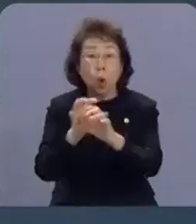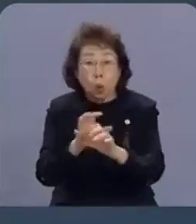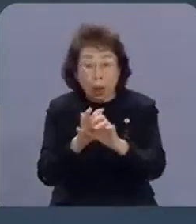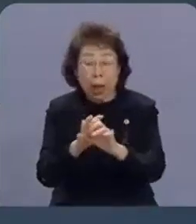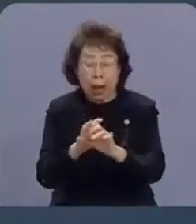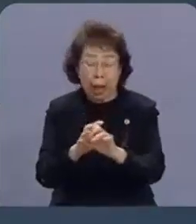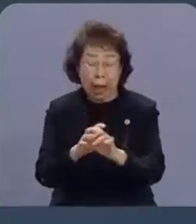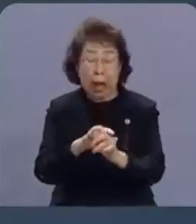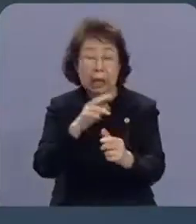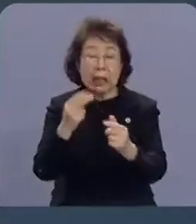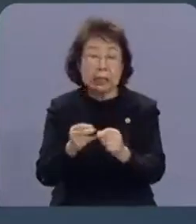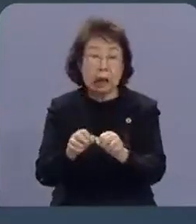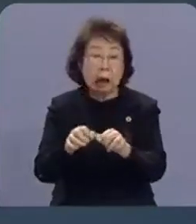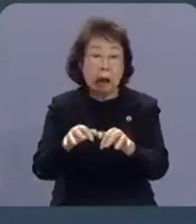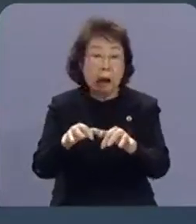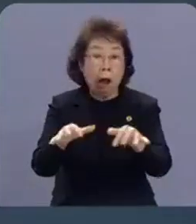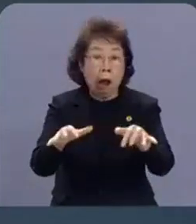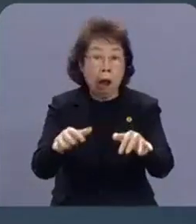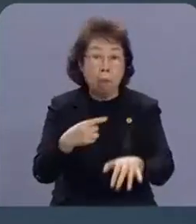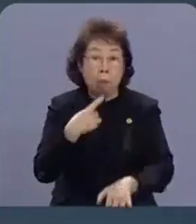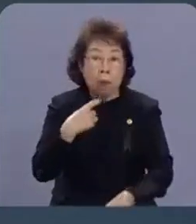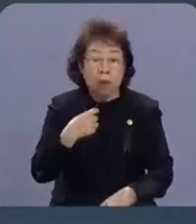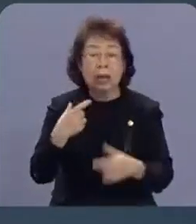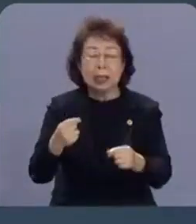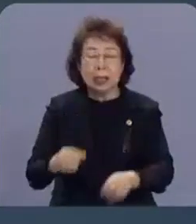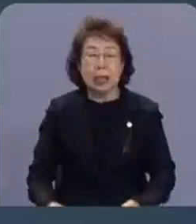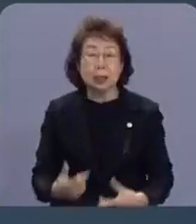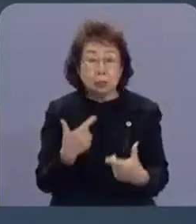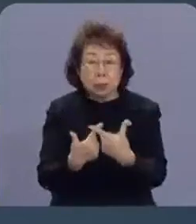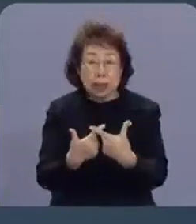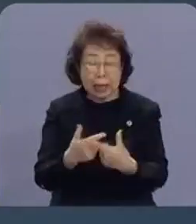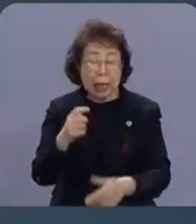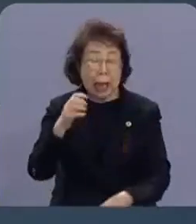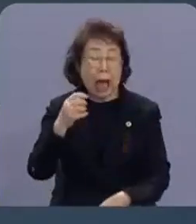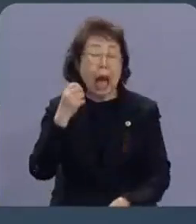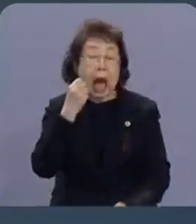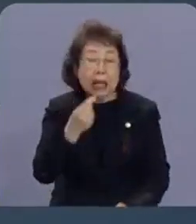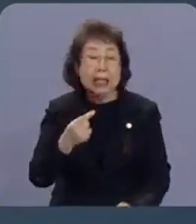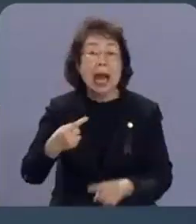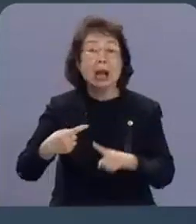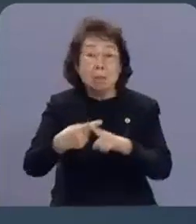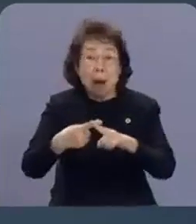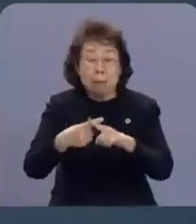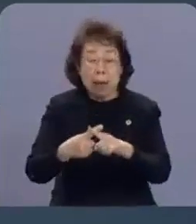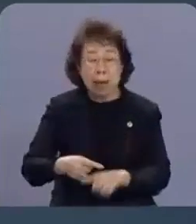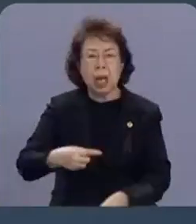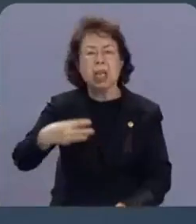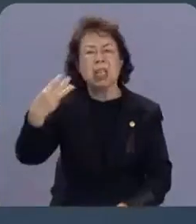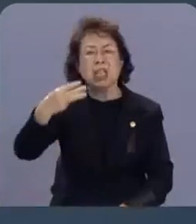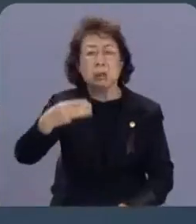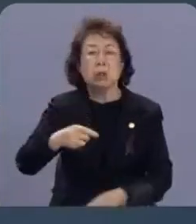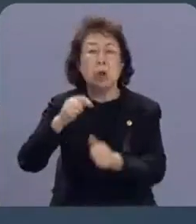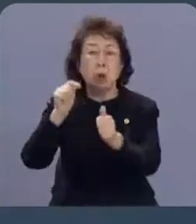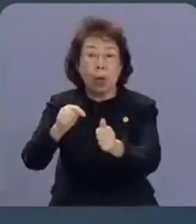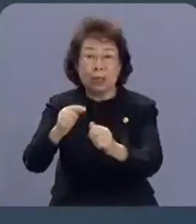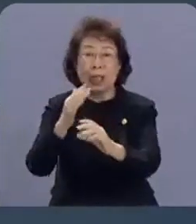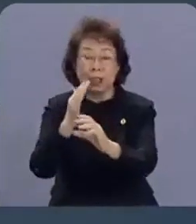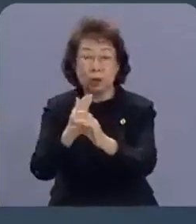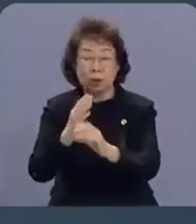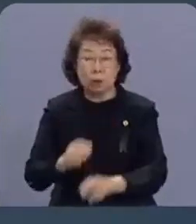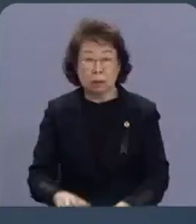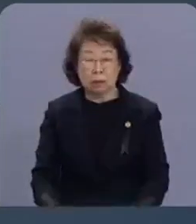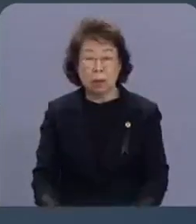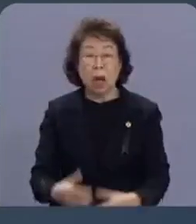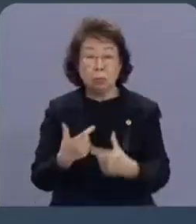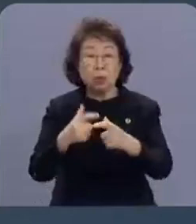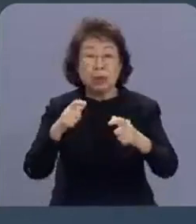코로나19가 7차 대유행 조짐을 보이고 있는 가운데 부산에서도 46일 만에 신규 확진자가 3천 명대를 기록했습니다.